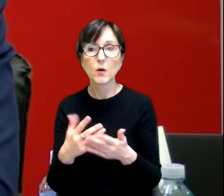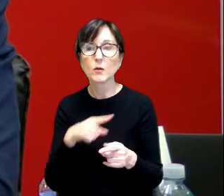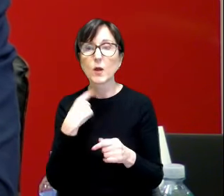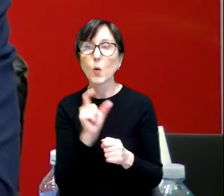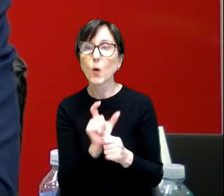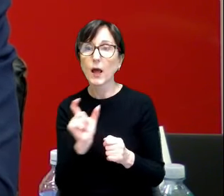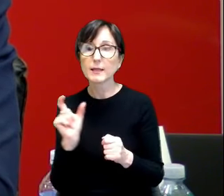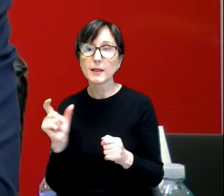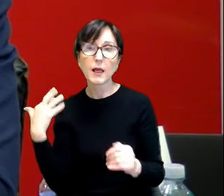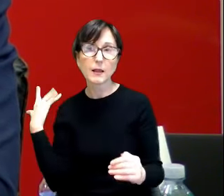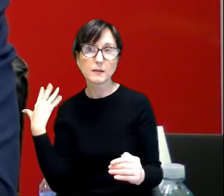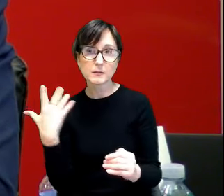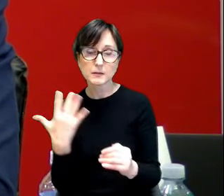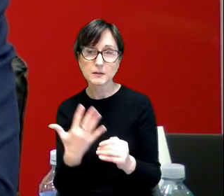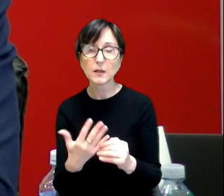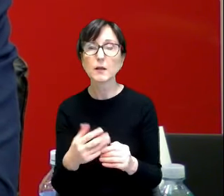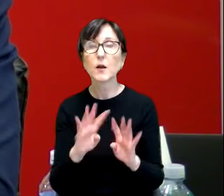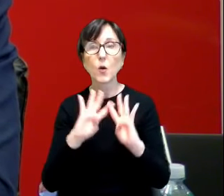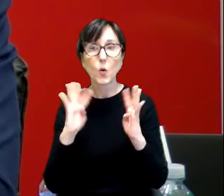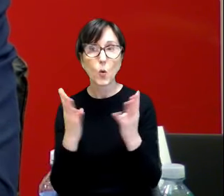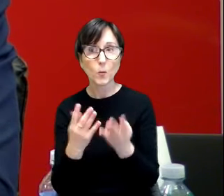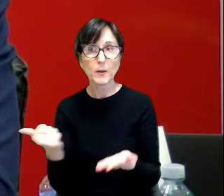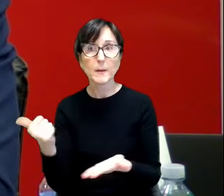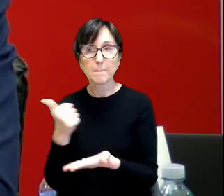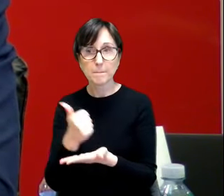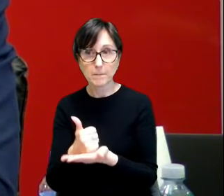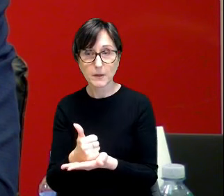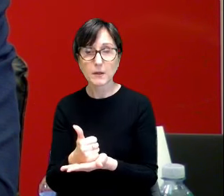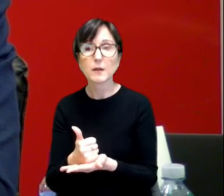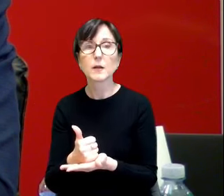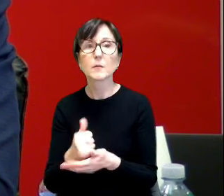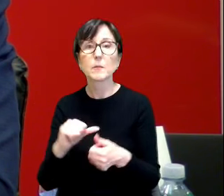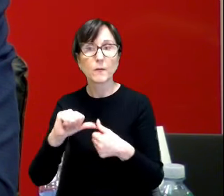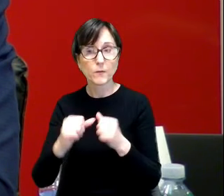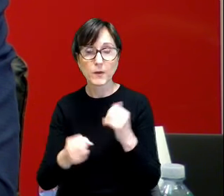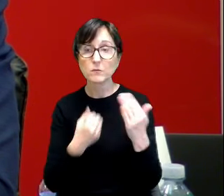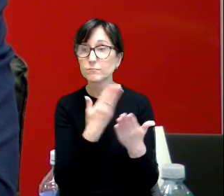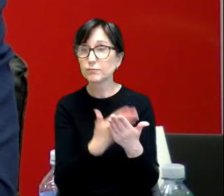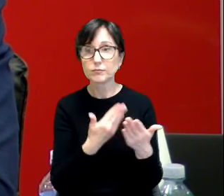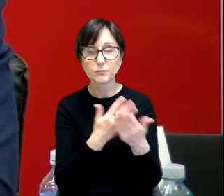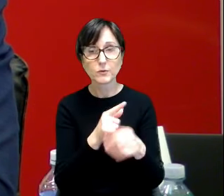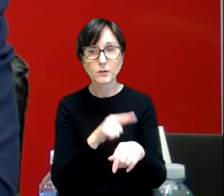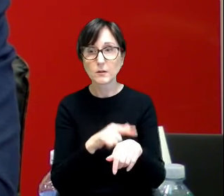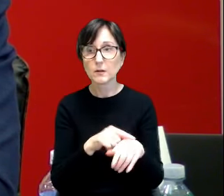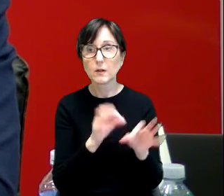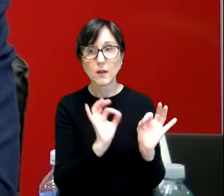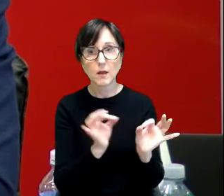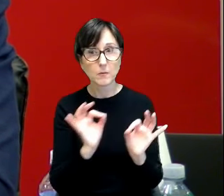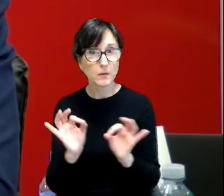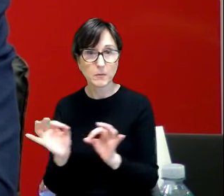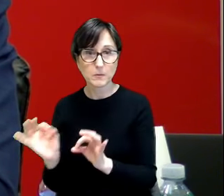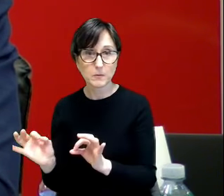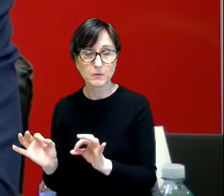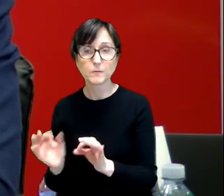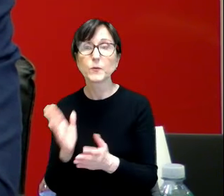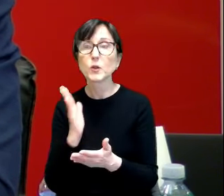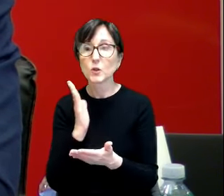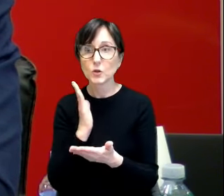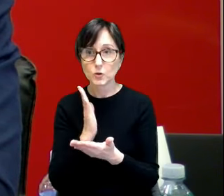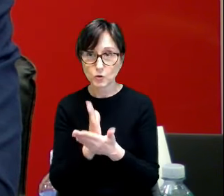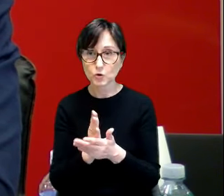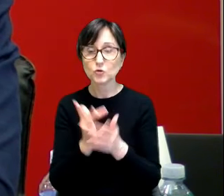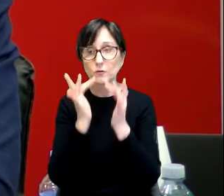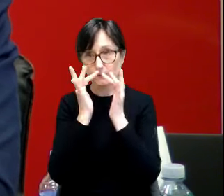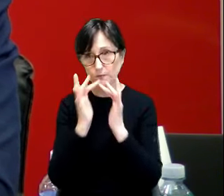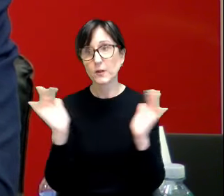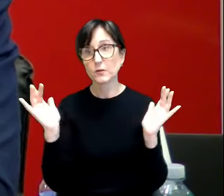komiteto pirmininkai tokias ataskaitas laiku pristatė ir už praeitus metus ir jos yra kaip minėjau